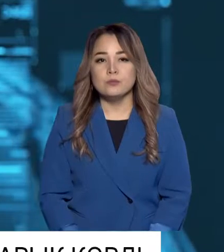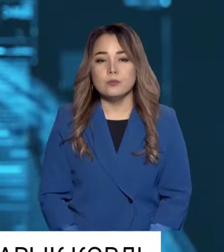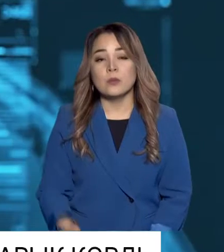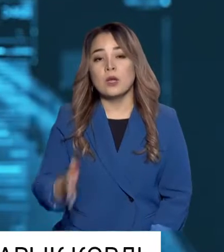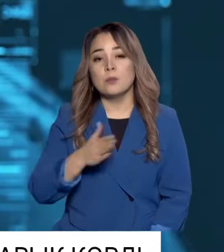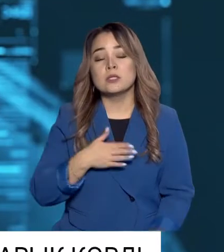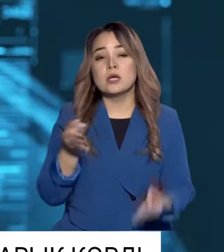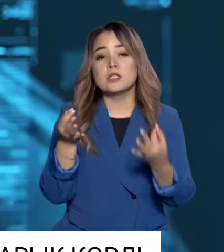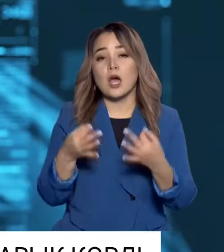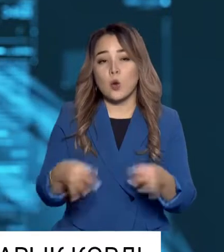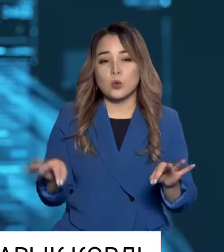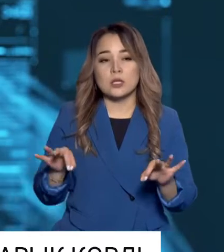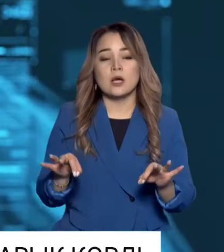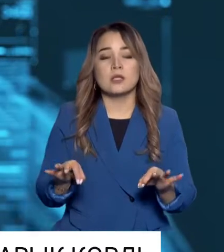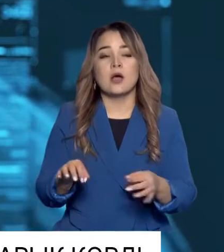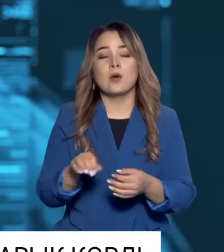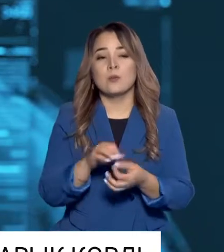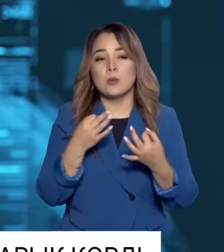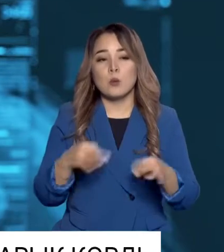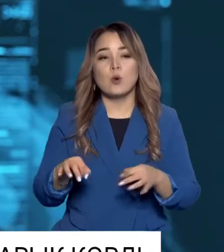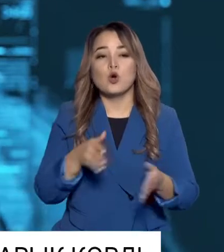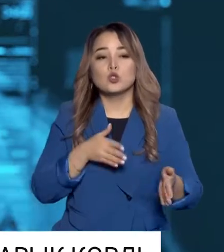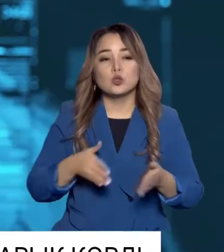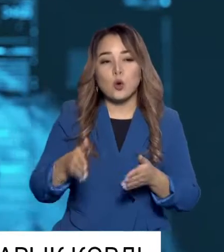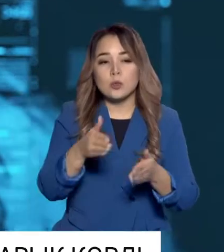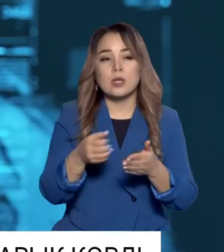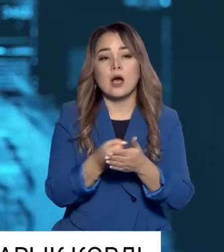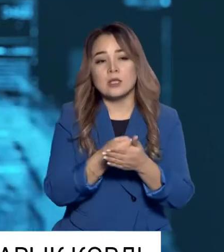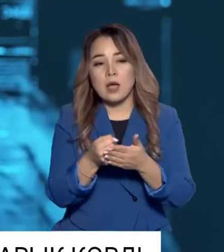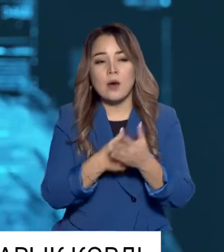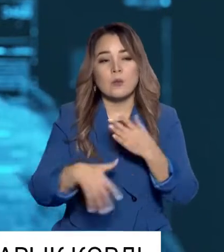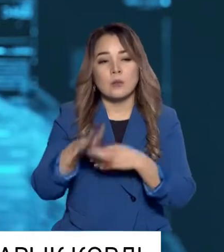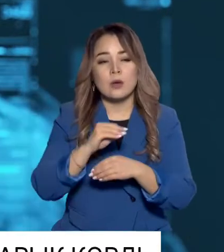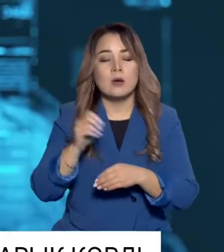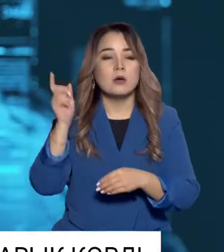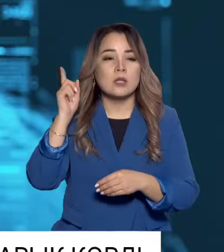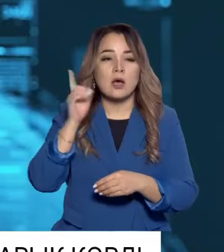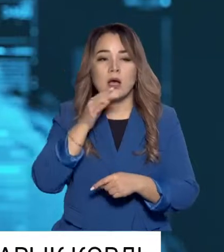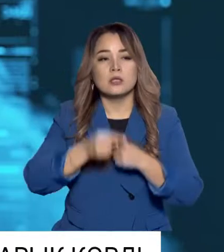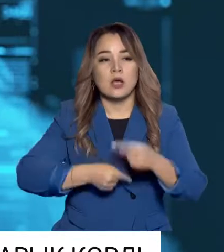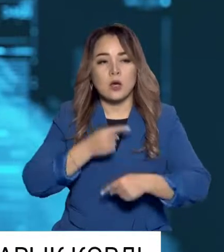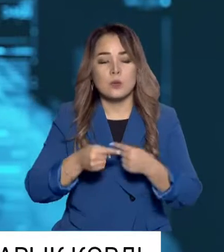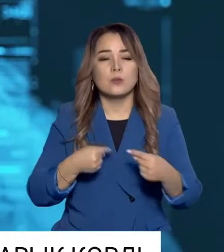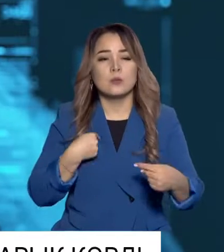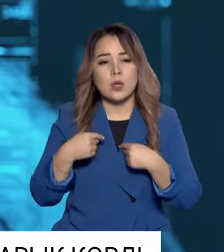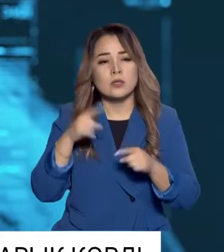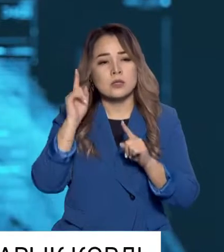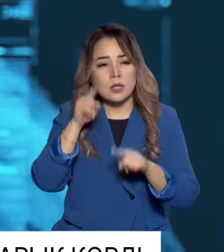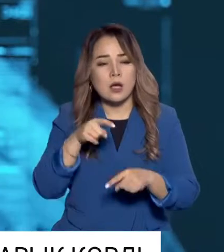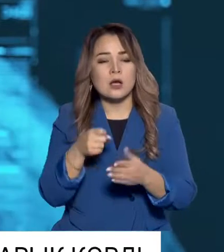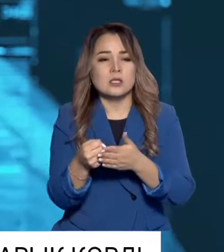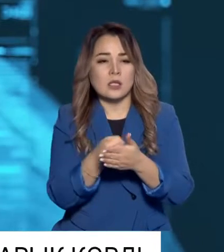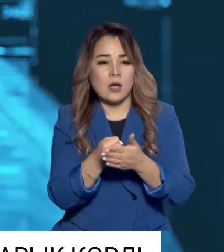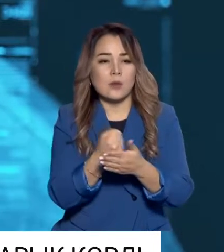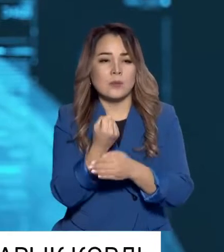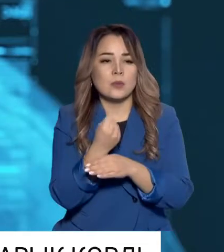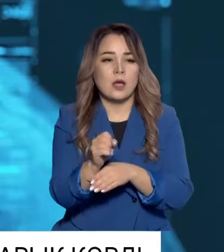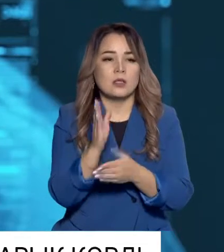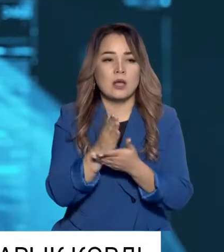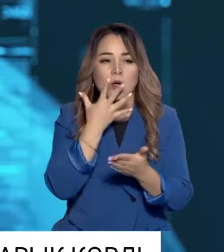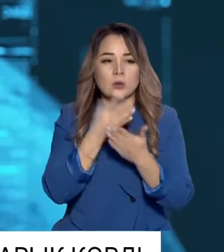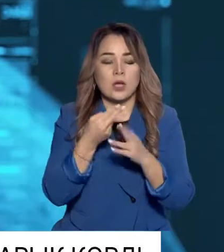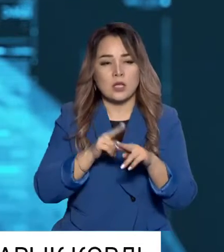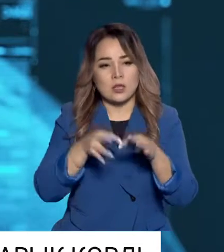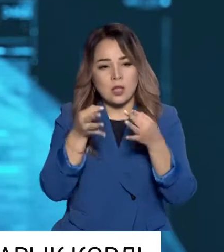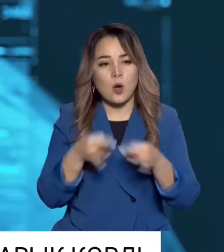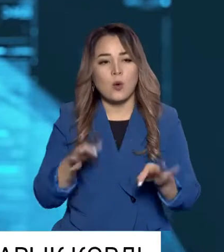Біз тәуелсіздікке бейбіт жолмен қол жеткізсек те, оған барар жолда бабалар қаны аз төгілген жоқ. Тәуелсіздік сол киелі қанның өтеуі еді.